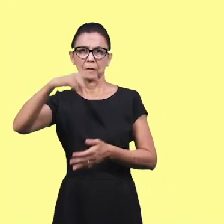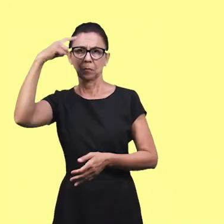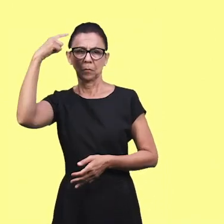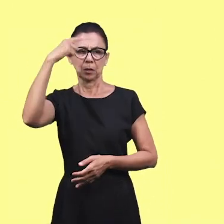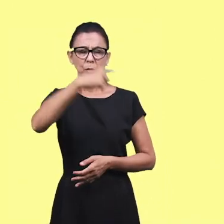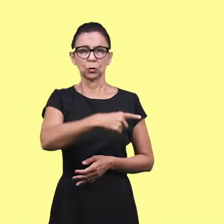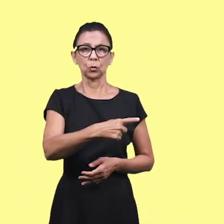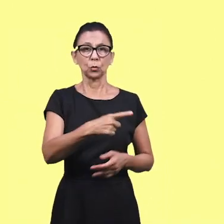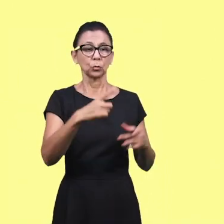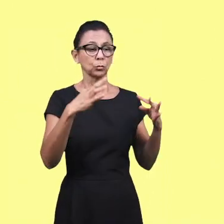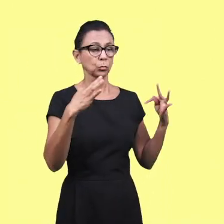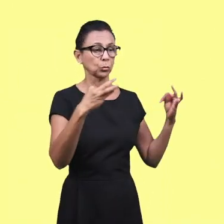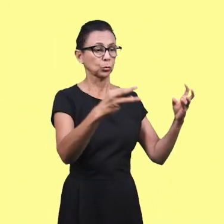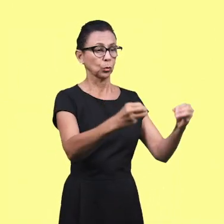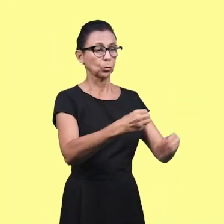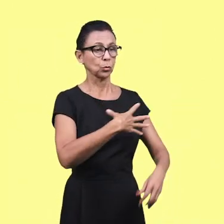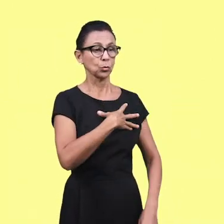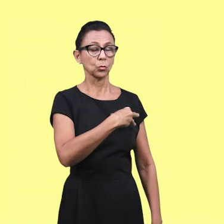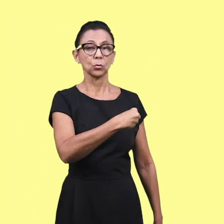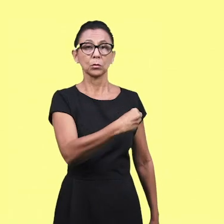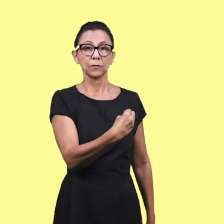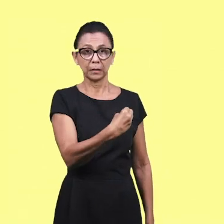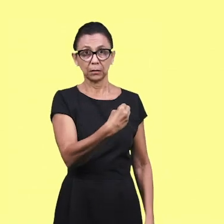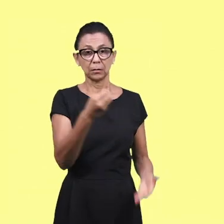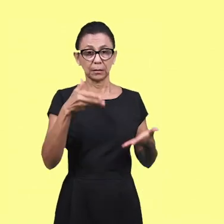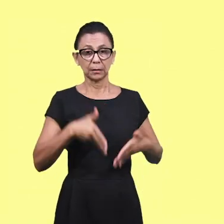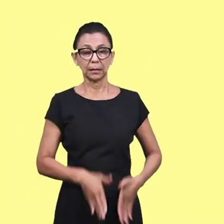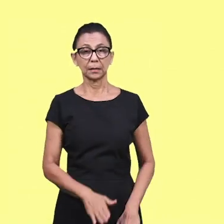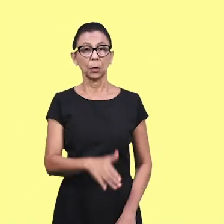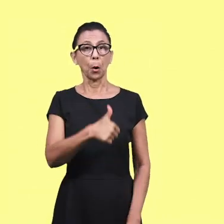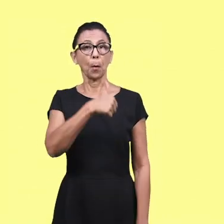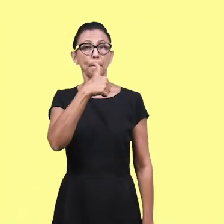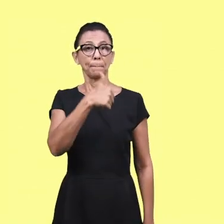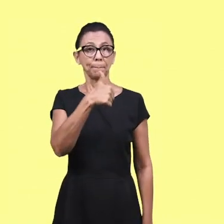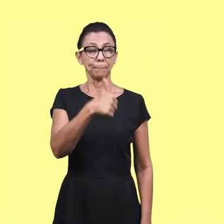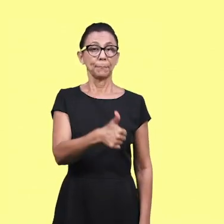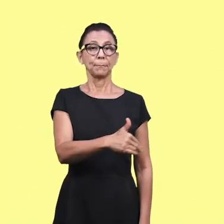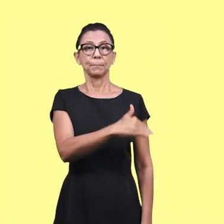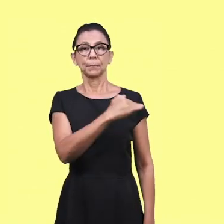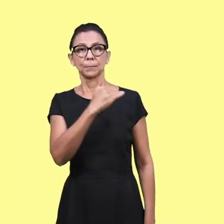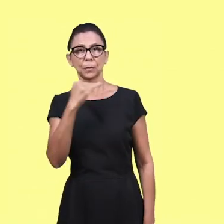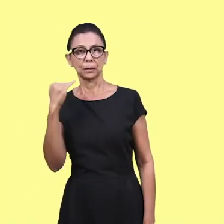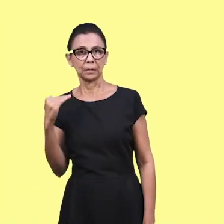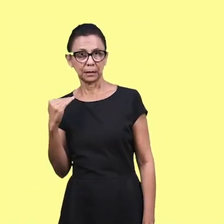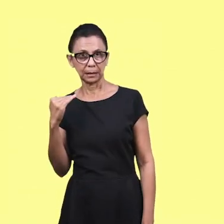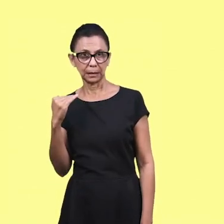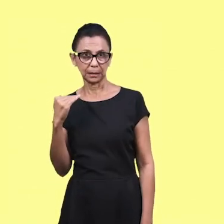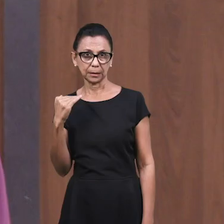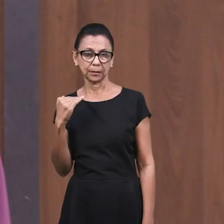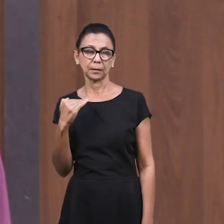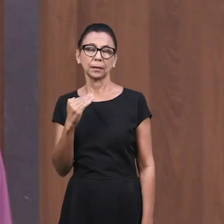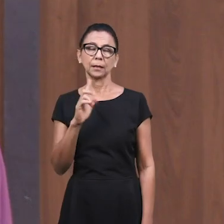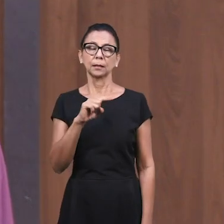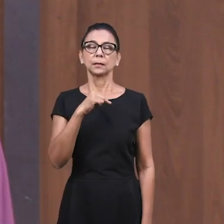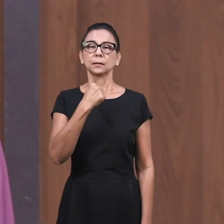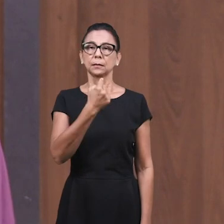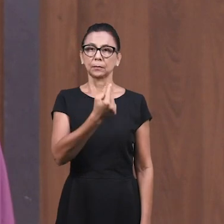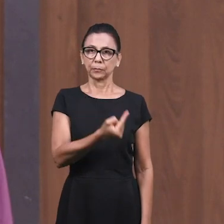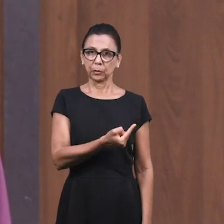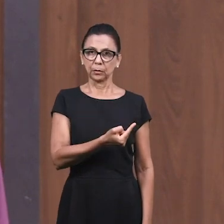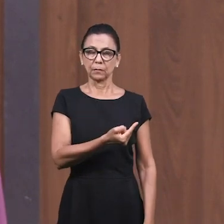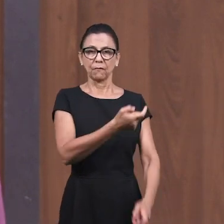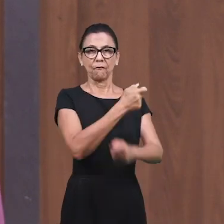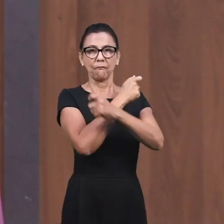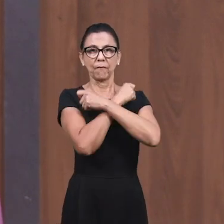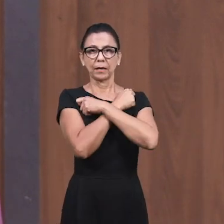les enfants les plus âgés, allaient mourir. Après cela, Pharaon allait laisser le peuple partir. Mais